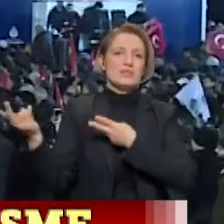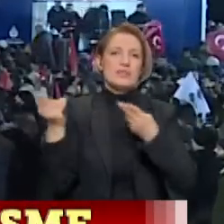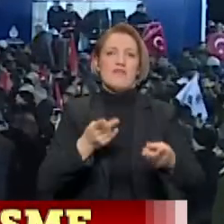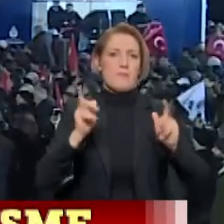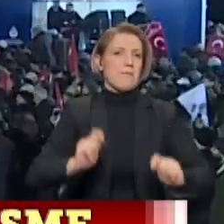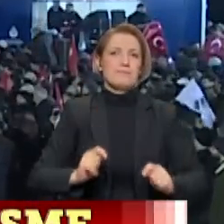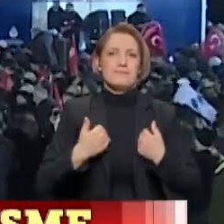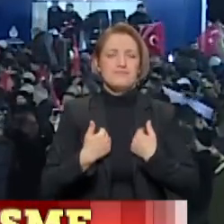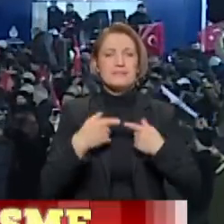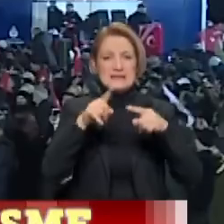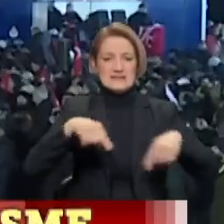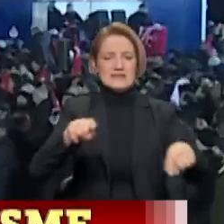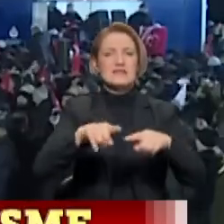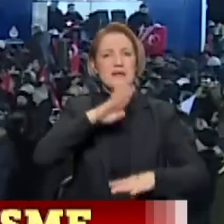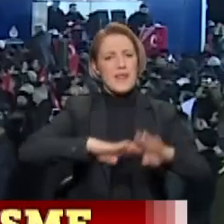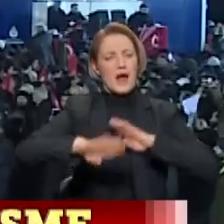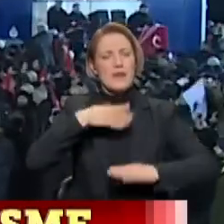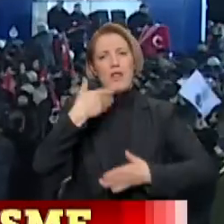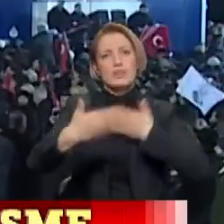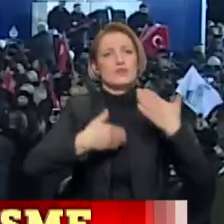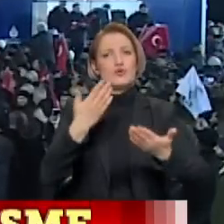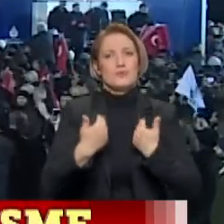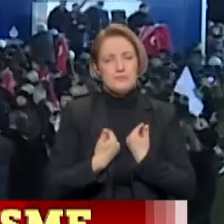ettik. Ve sizinle dertleşiyorum.